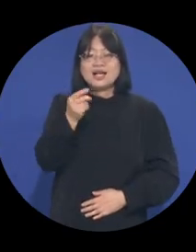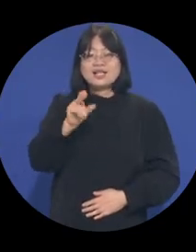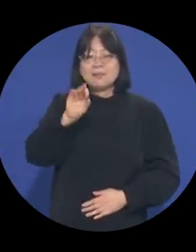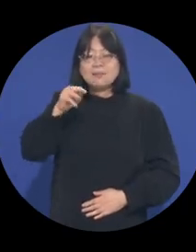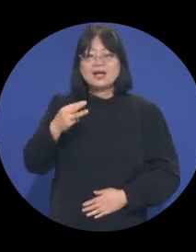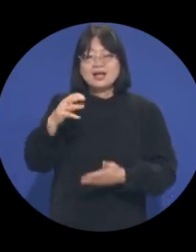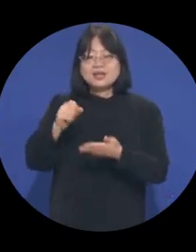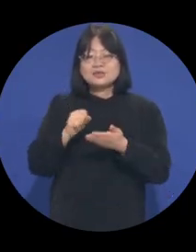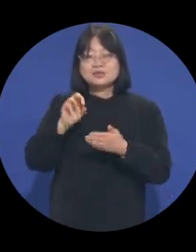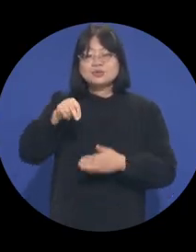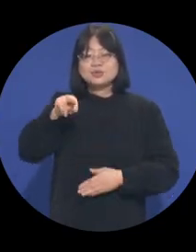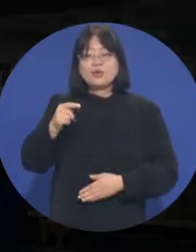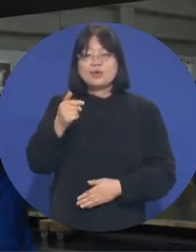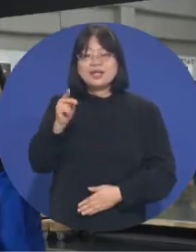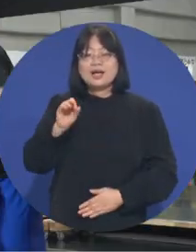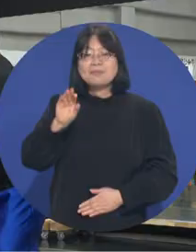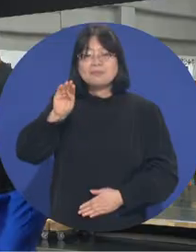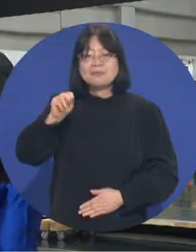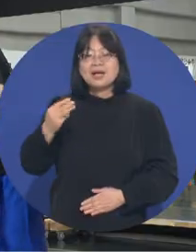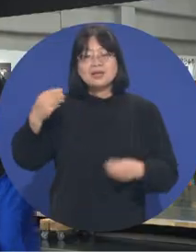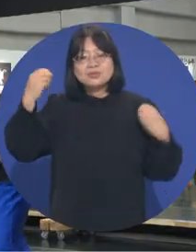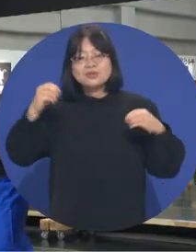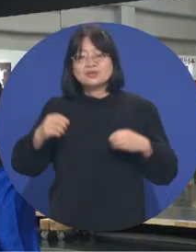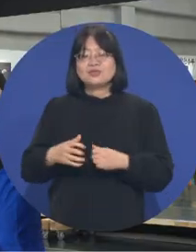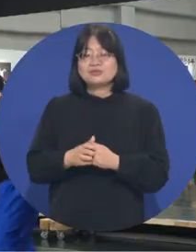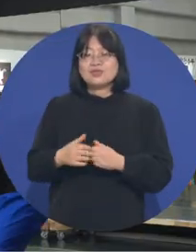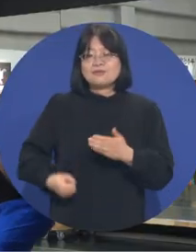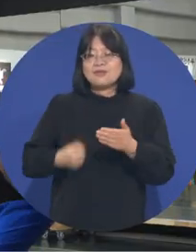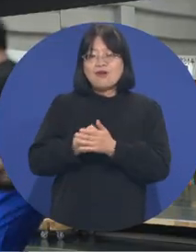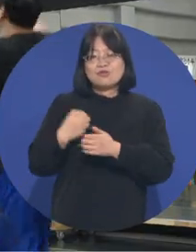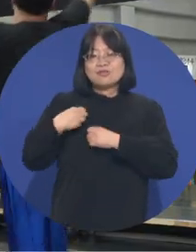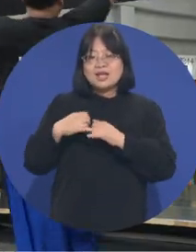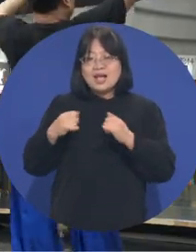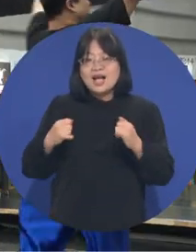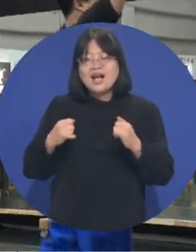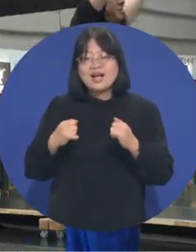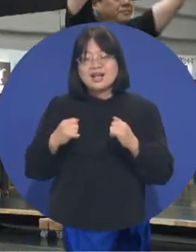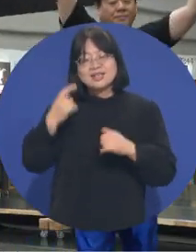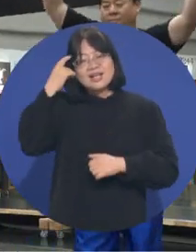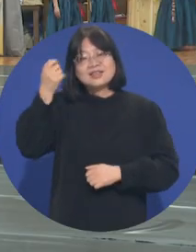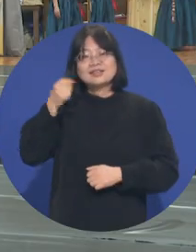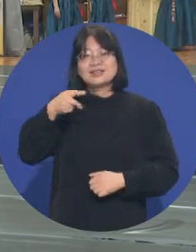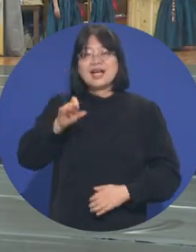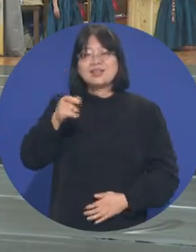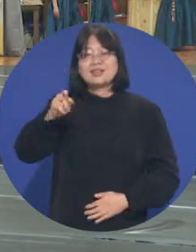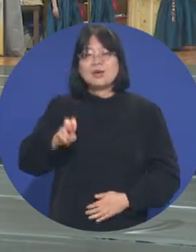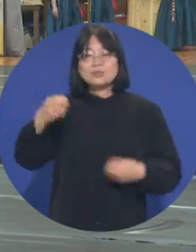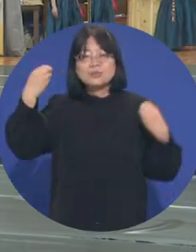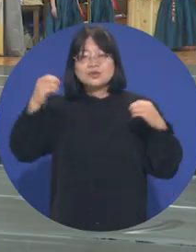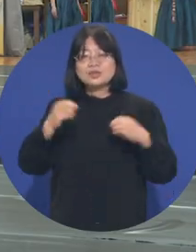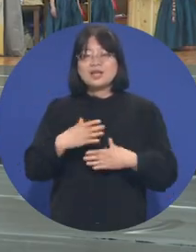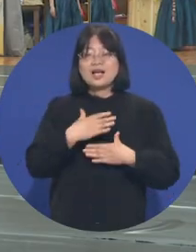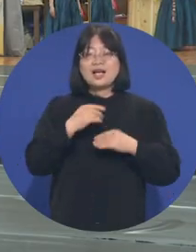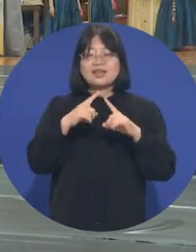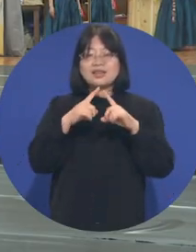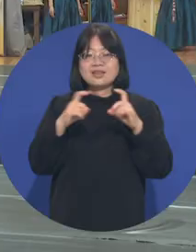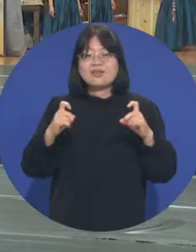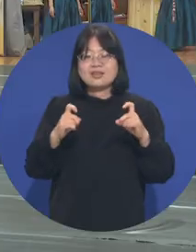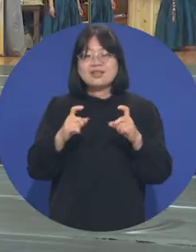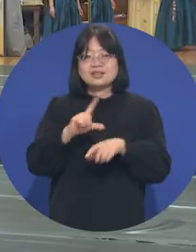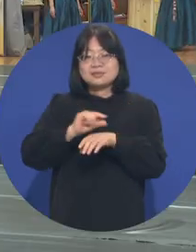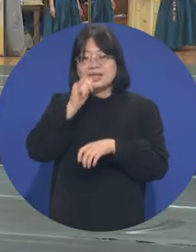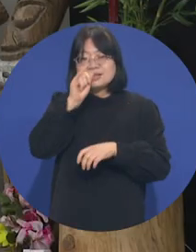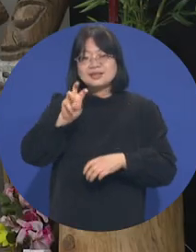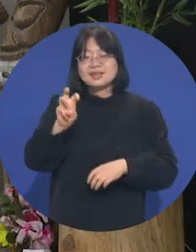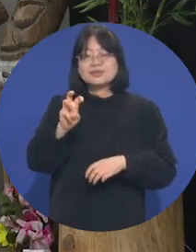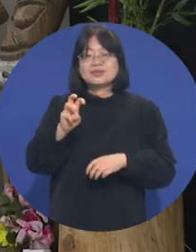향발을 이용한 유소 향발무, 용맹무쌍한 무사를 연상시키는 장건무까지, 안성 지방에서 내려오는